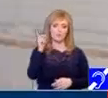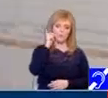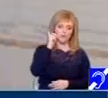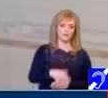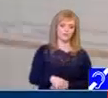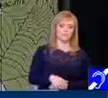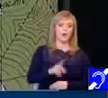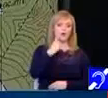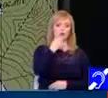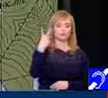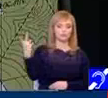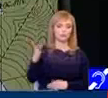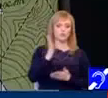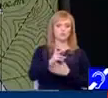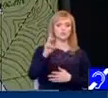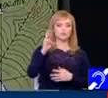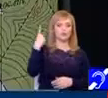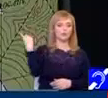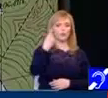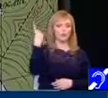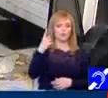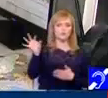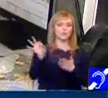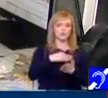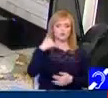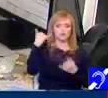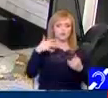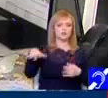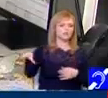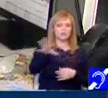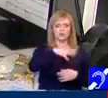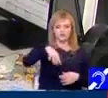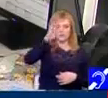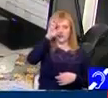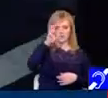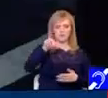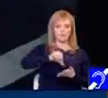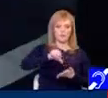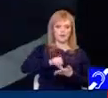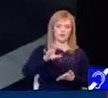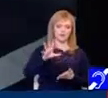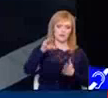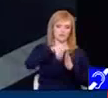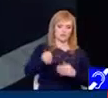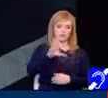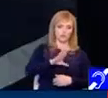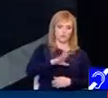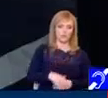mobilă. 112 este numărul unic pentru apelurile de urgență activ în toate statele membre ale Uniunii Europene.